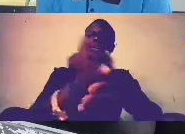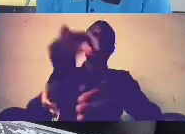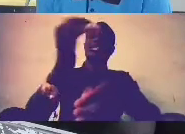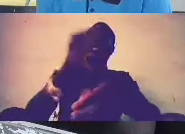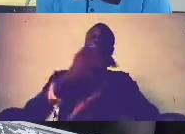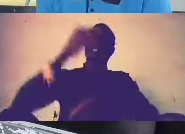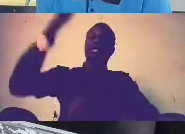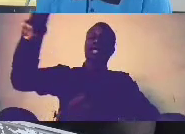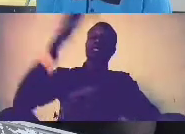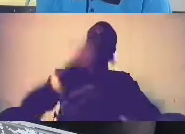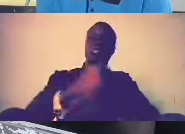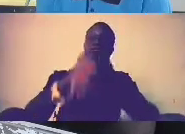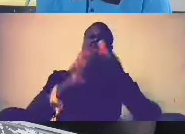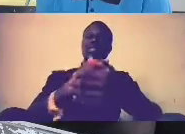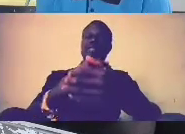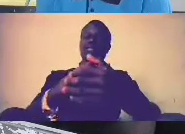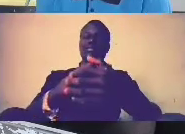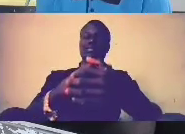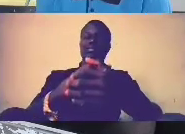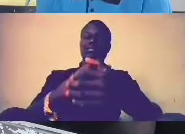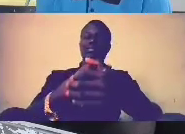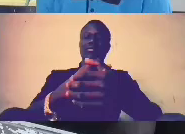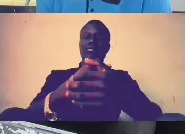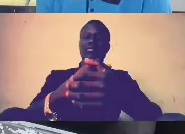Mais quand tu te rétrogardes,